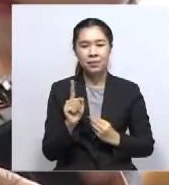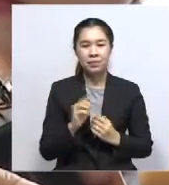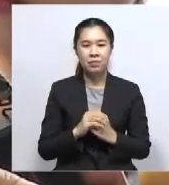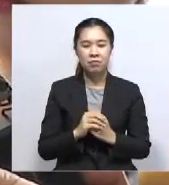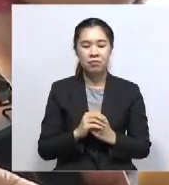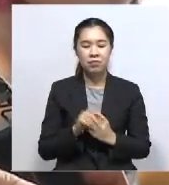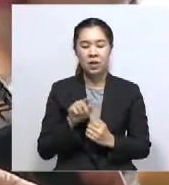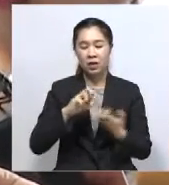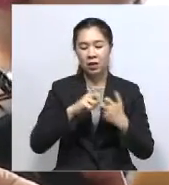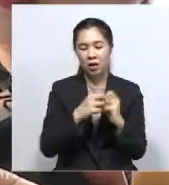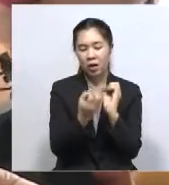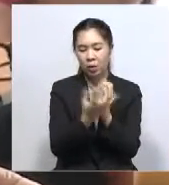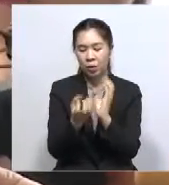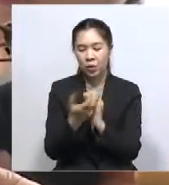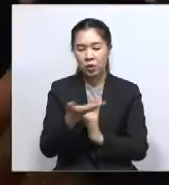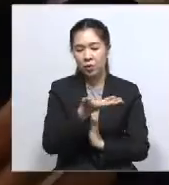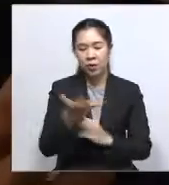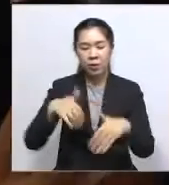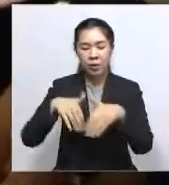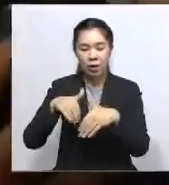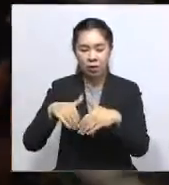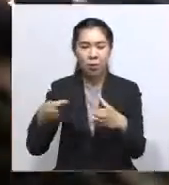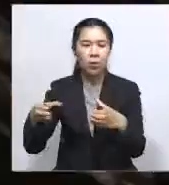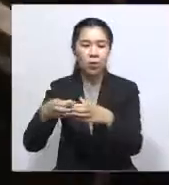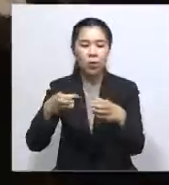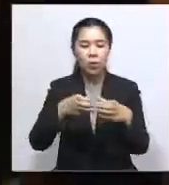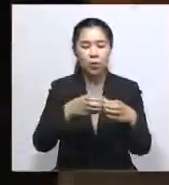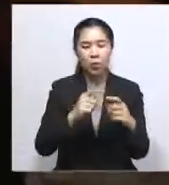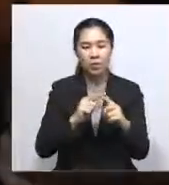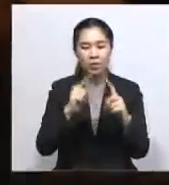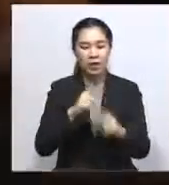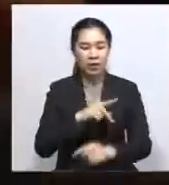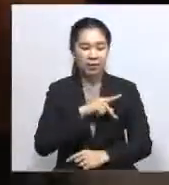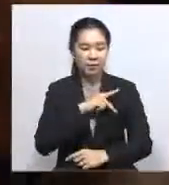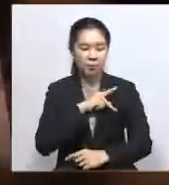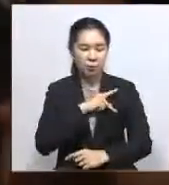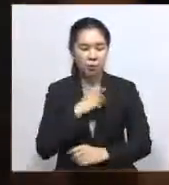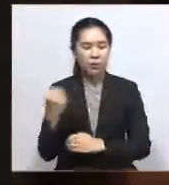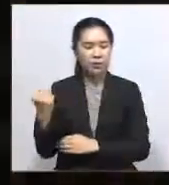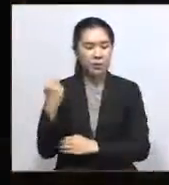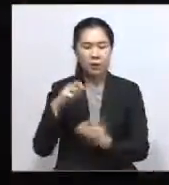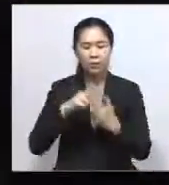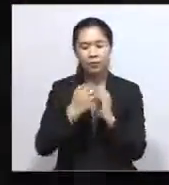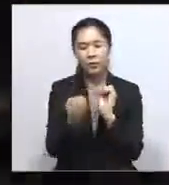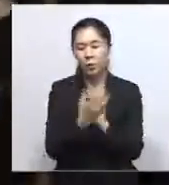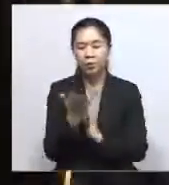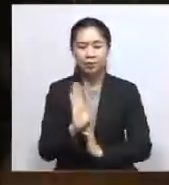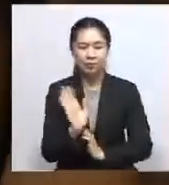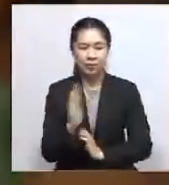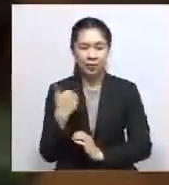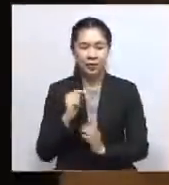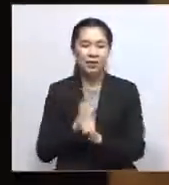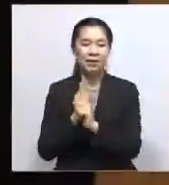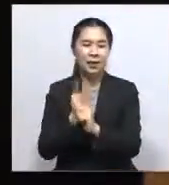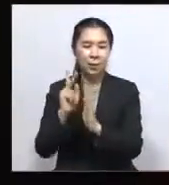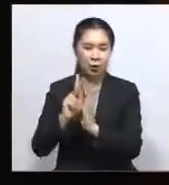าจส่งผลกระทบต่อประชาชนบางกลุ่มแต่ไม่ส่งผลกระทบต่อความเชื่อมั่นในพระพุทธศาสนาซึ่งการดำเนินการเนี่ยเป็นไปตามกฎหม